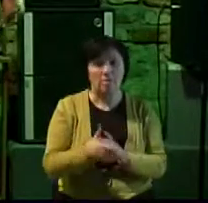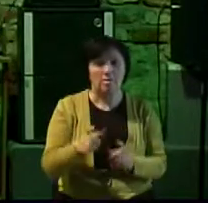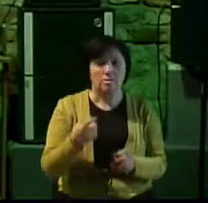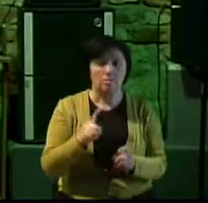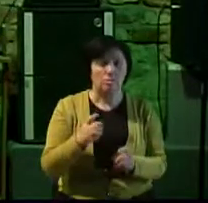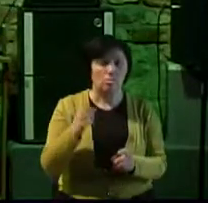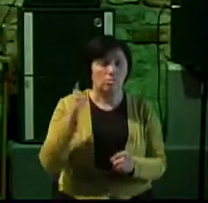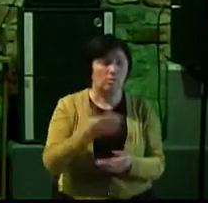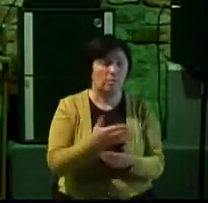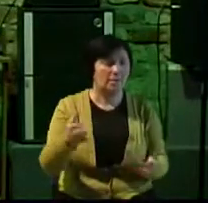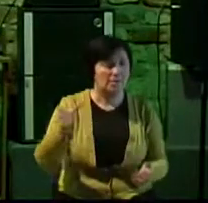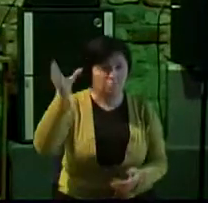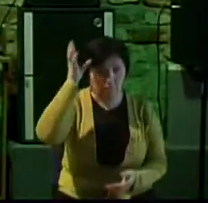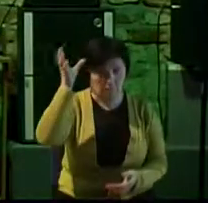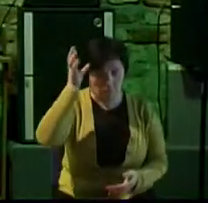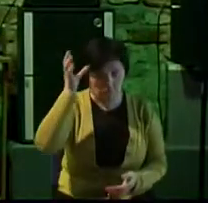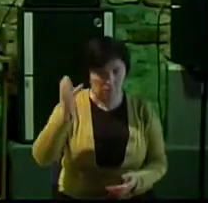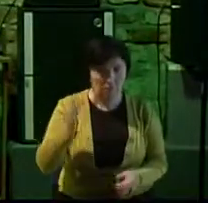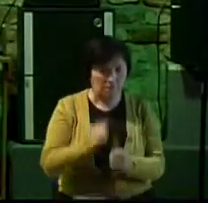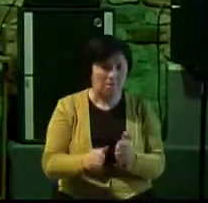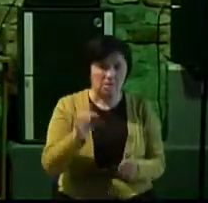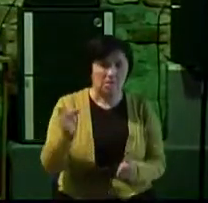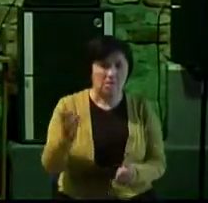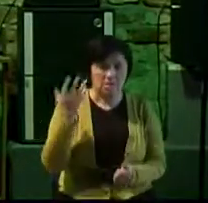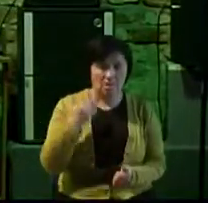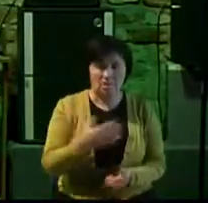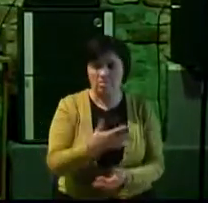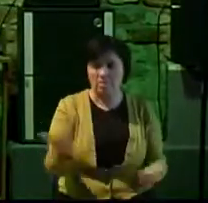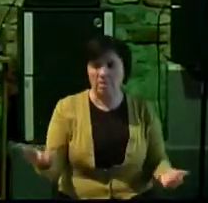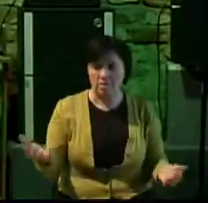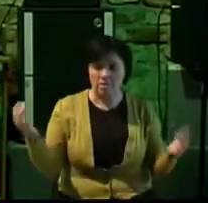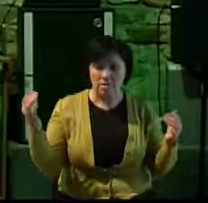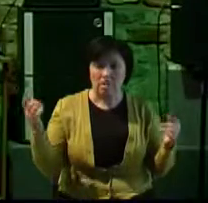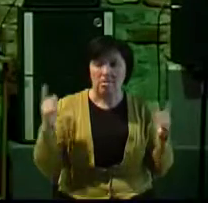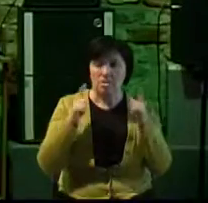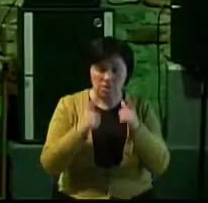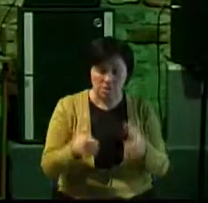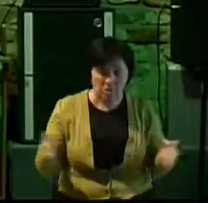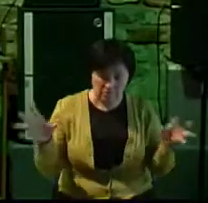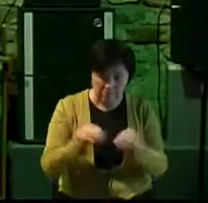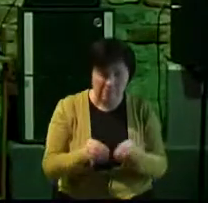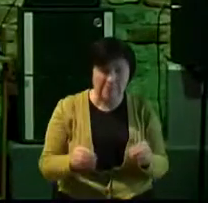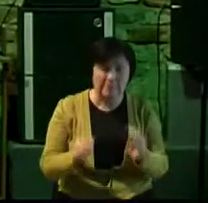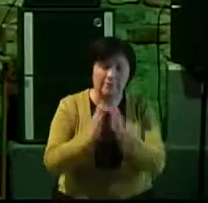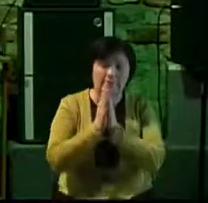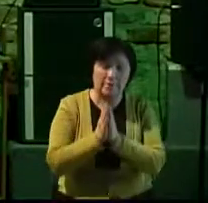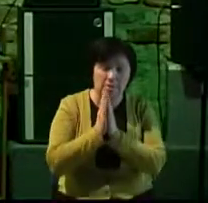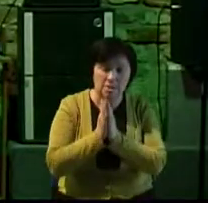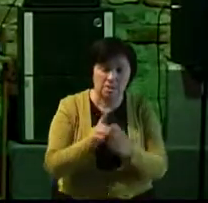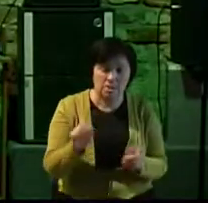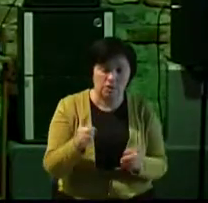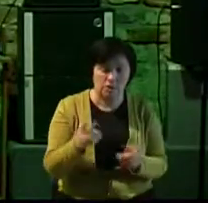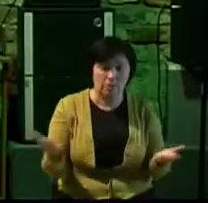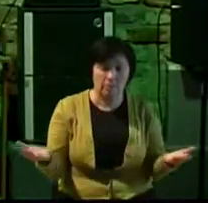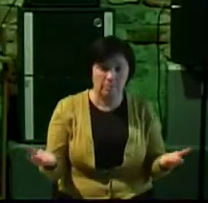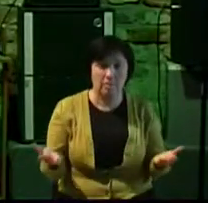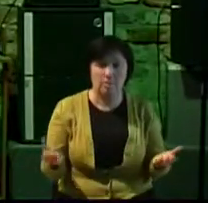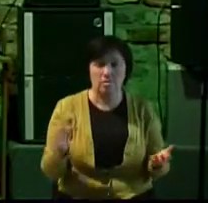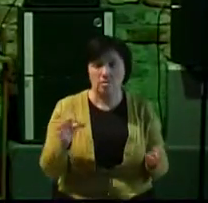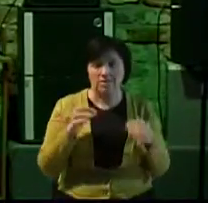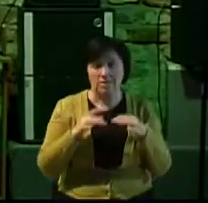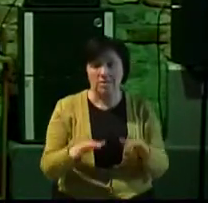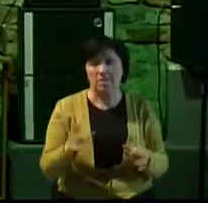неправильно, если церковь связывает что-то неправильно на этой земле, то небеса, безусловно, это не примут и с этим не